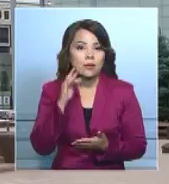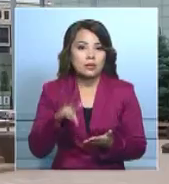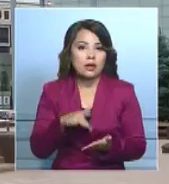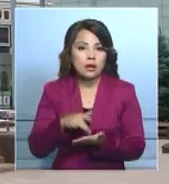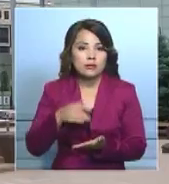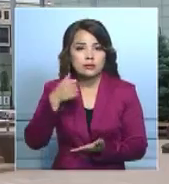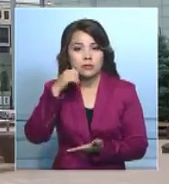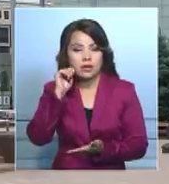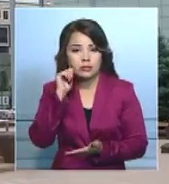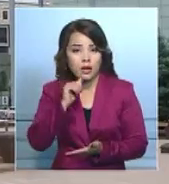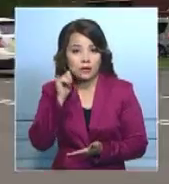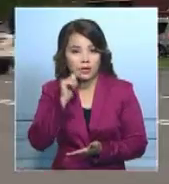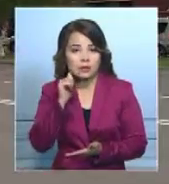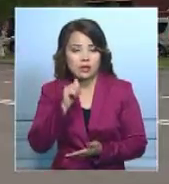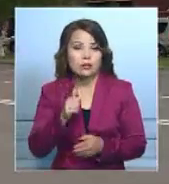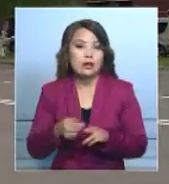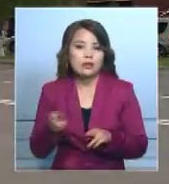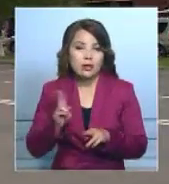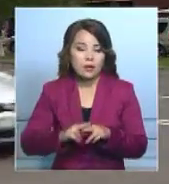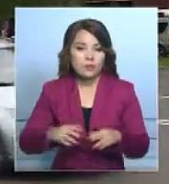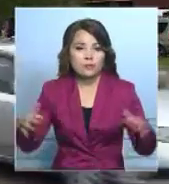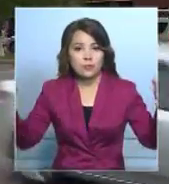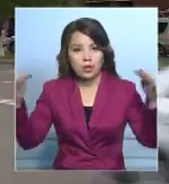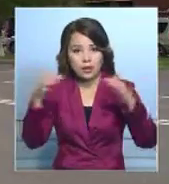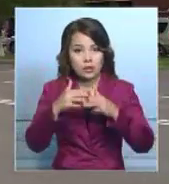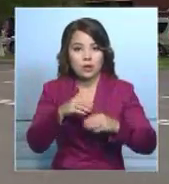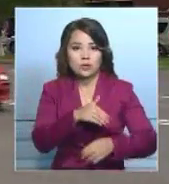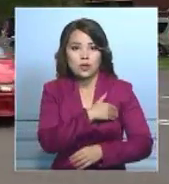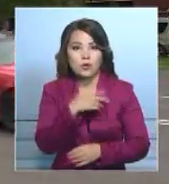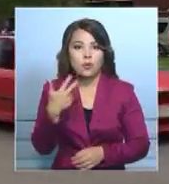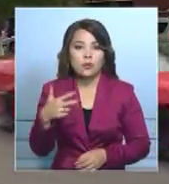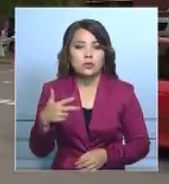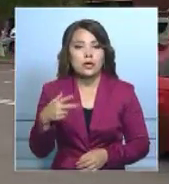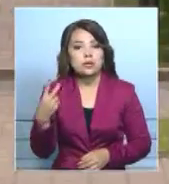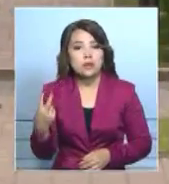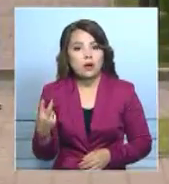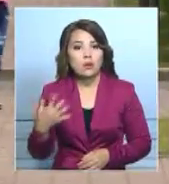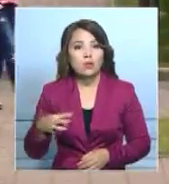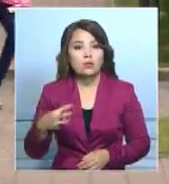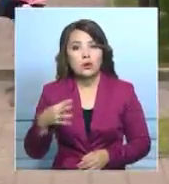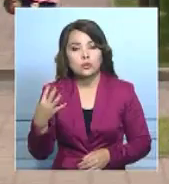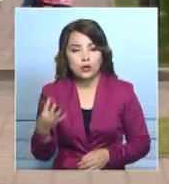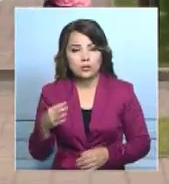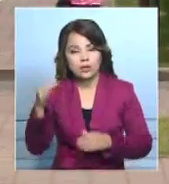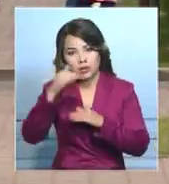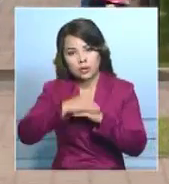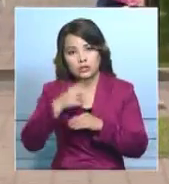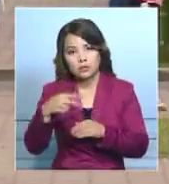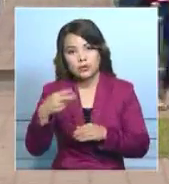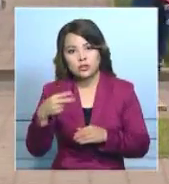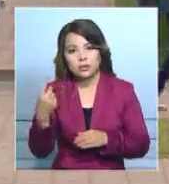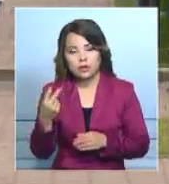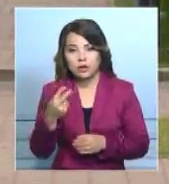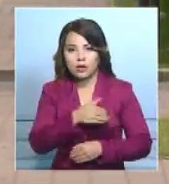ертең күн бұлтты болады. Термометр бағаны күндіз 32-34, ал түнде 20-22 градусты көрсетеді.